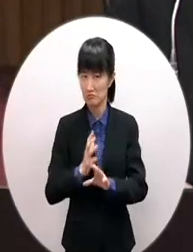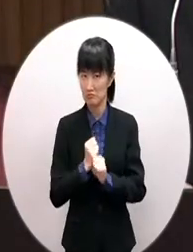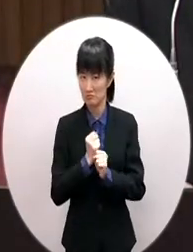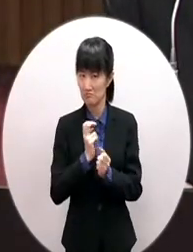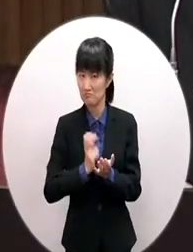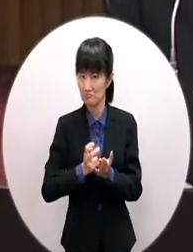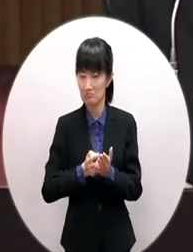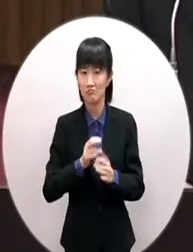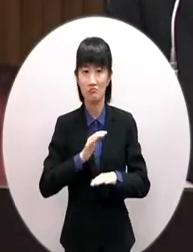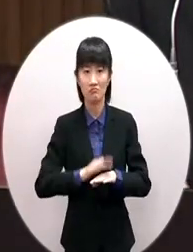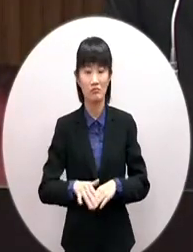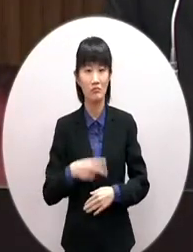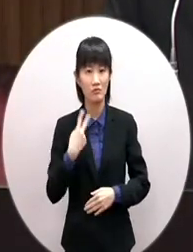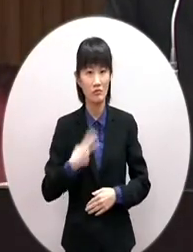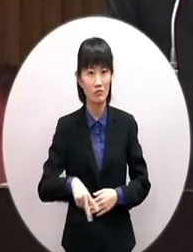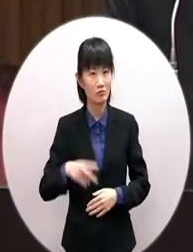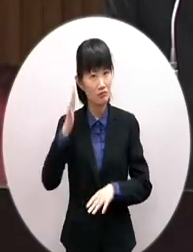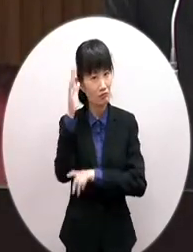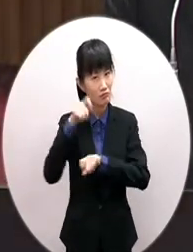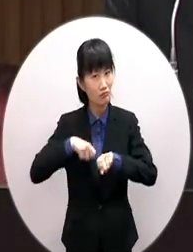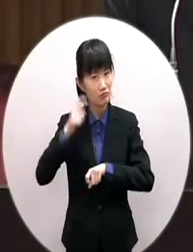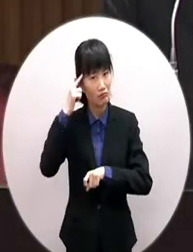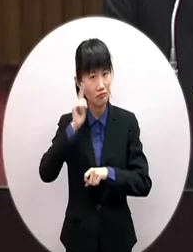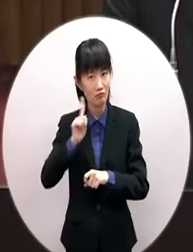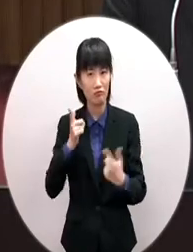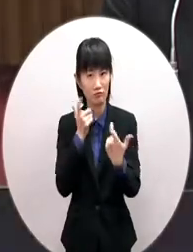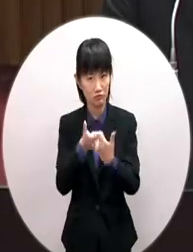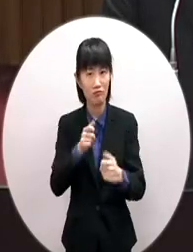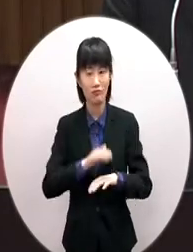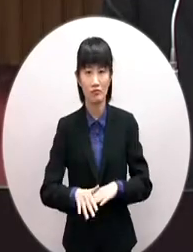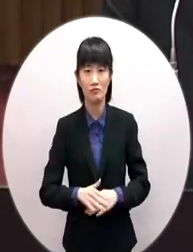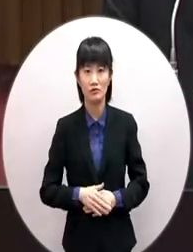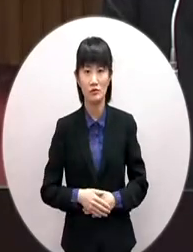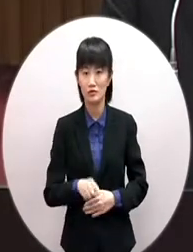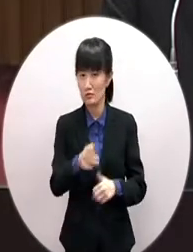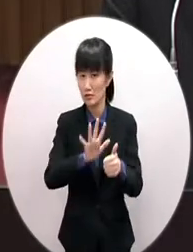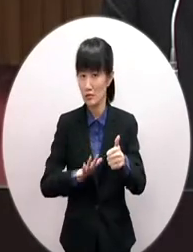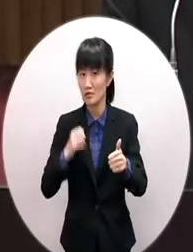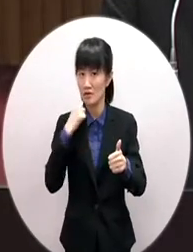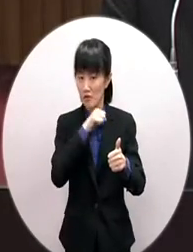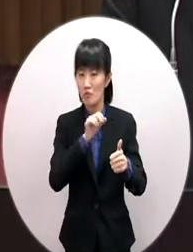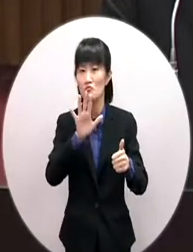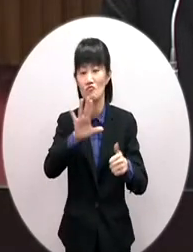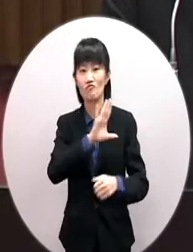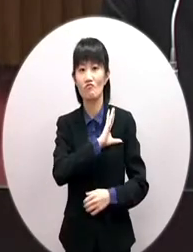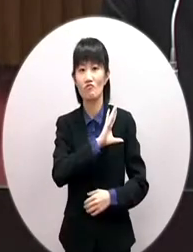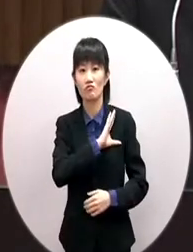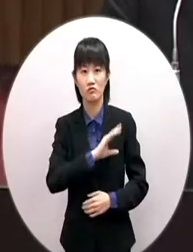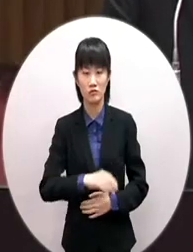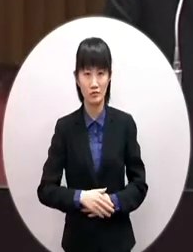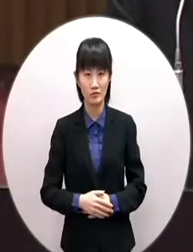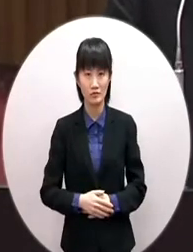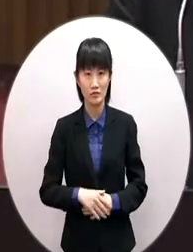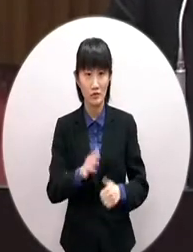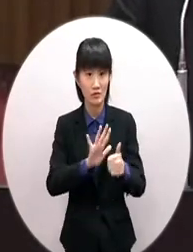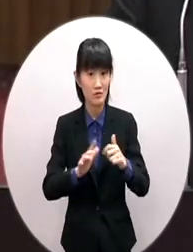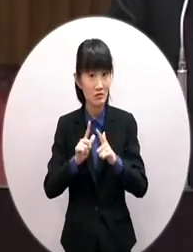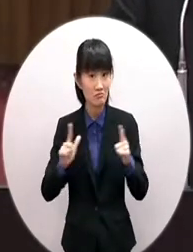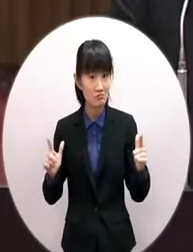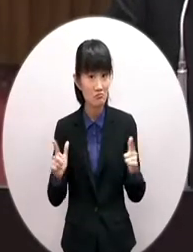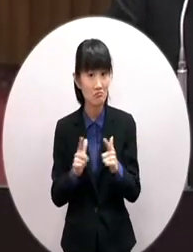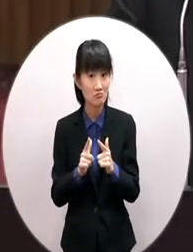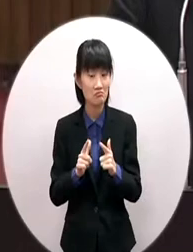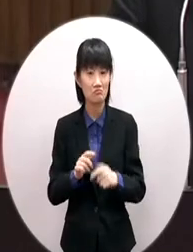那我们也会妥善因应啦。冲击对台湾的冲击难免，但是冲击的效应有多